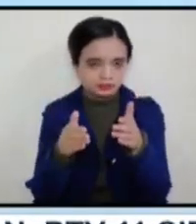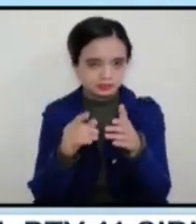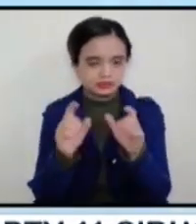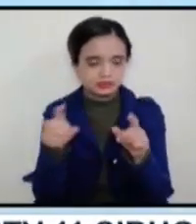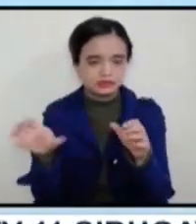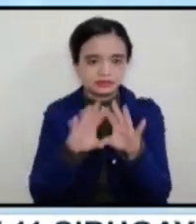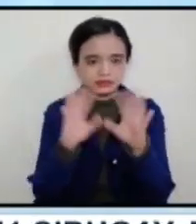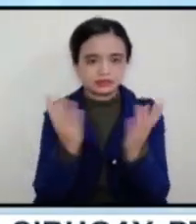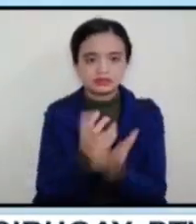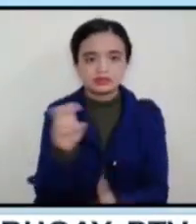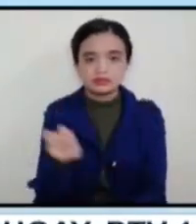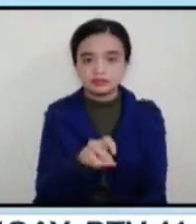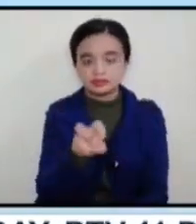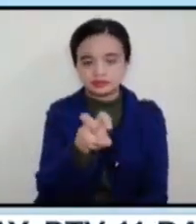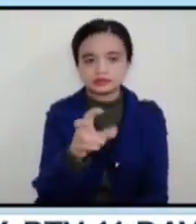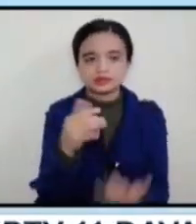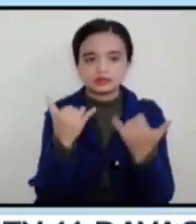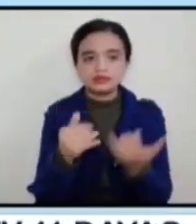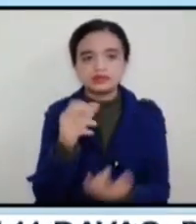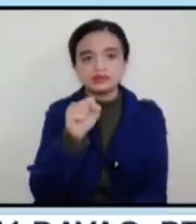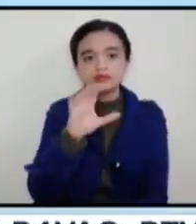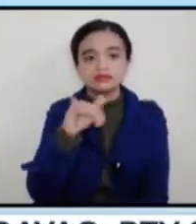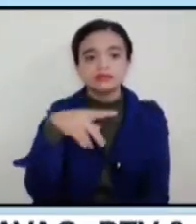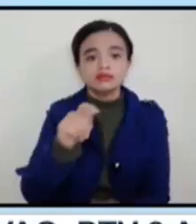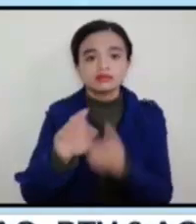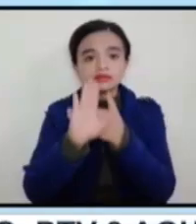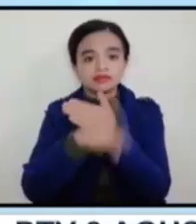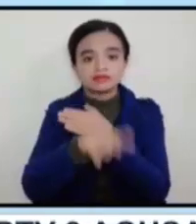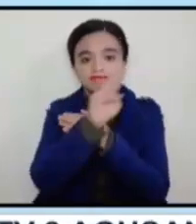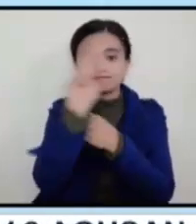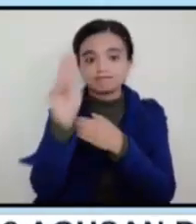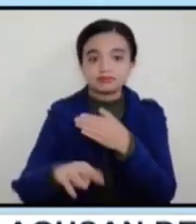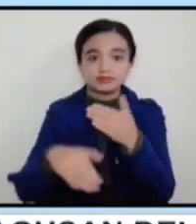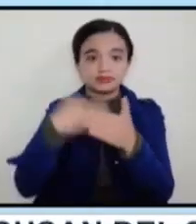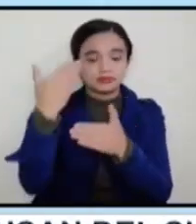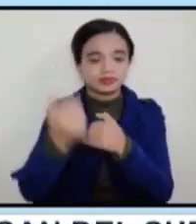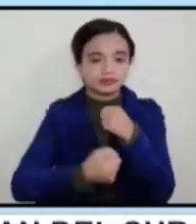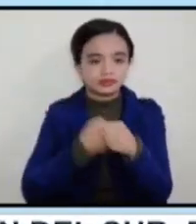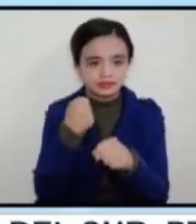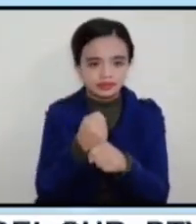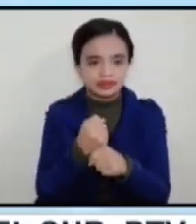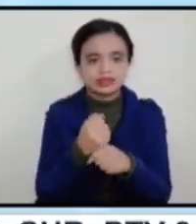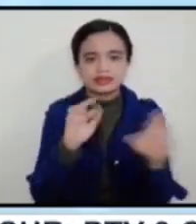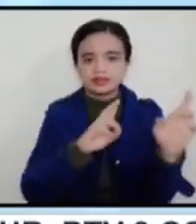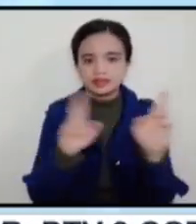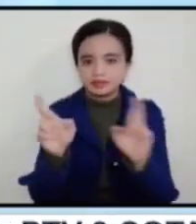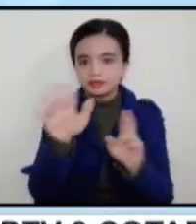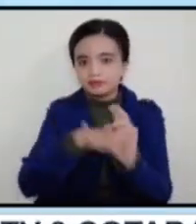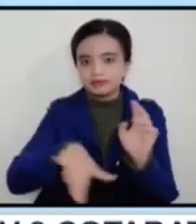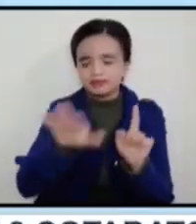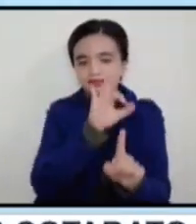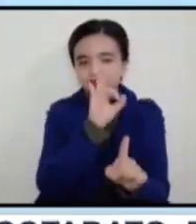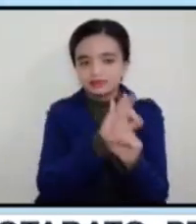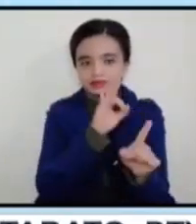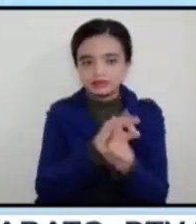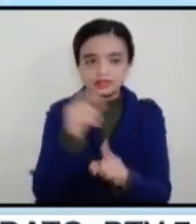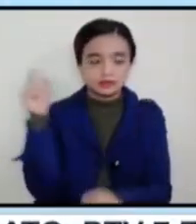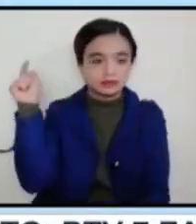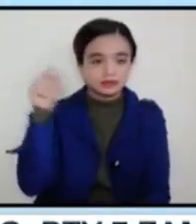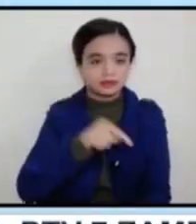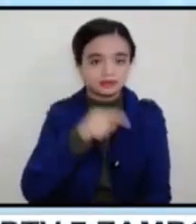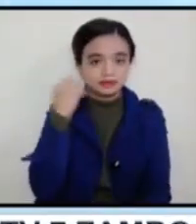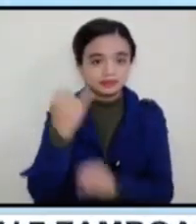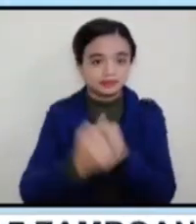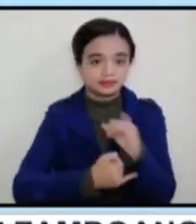Script is coming back to Manila in 2025. Get ready fast dahil dadalhin sa bansa ng internationally renowned